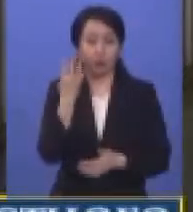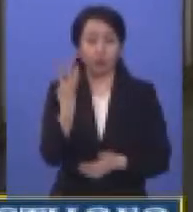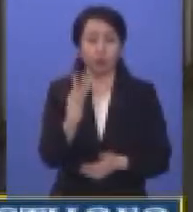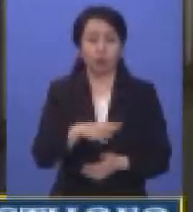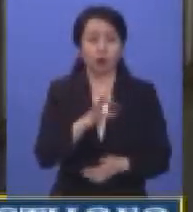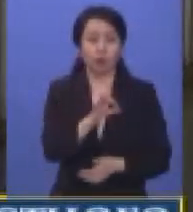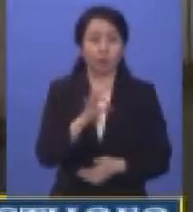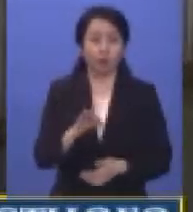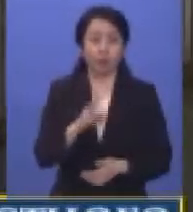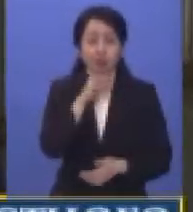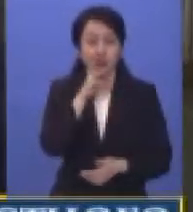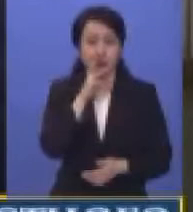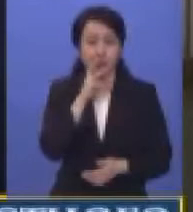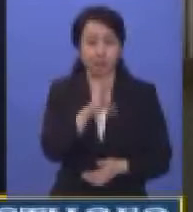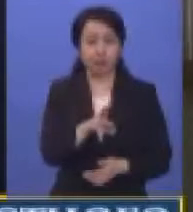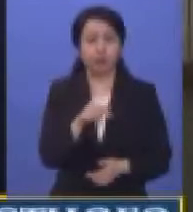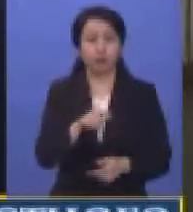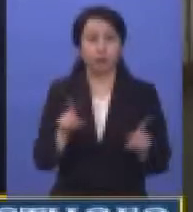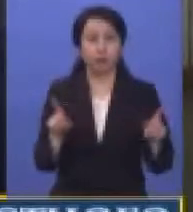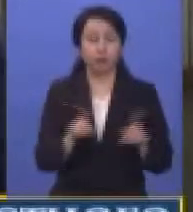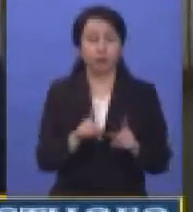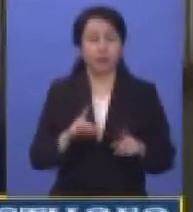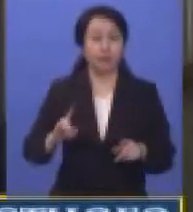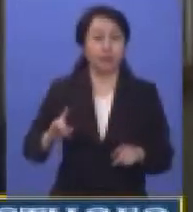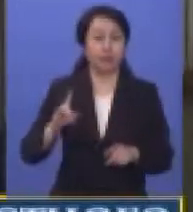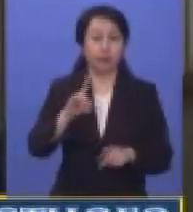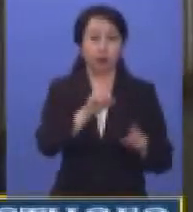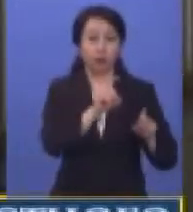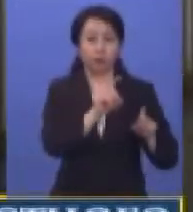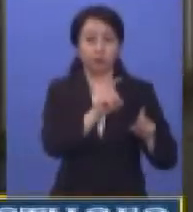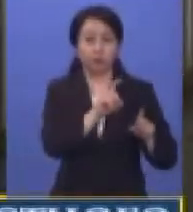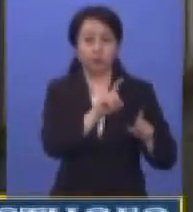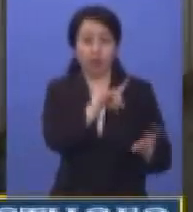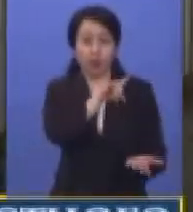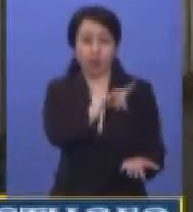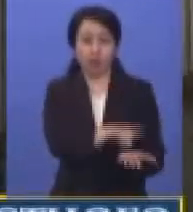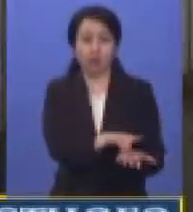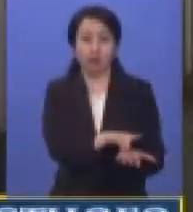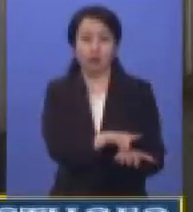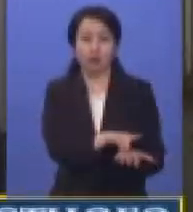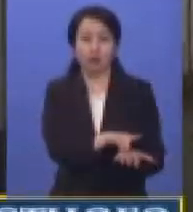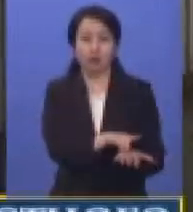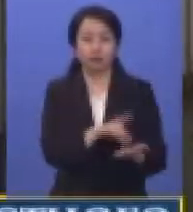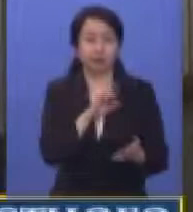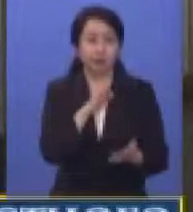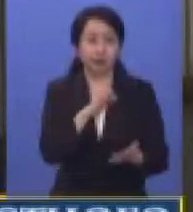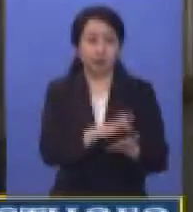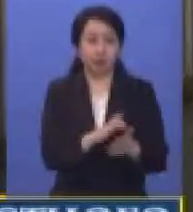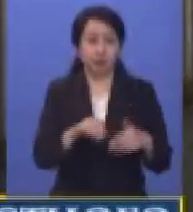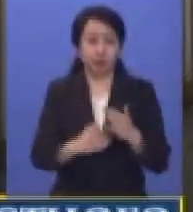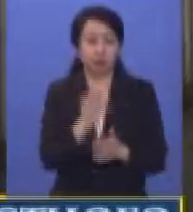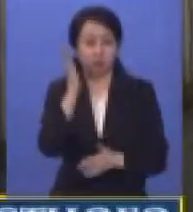по-моему, зарабатывает только за счет того, что самолеты садятся, проводят дозаправку и улетают